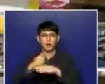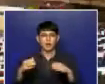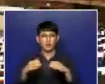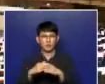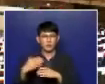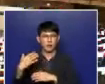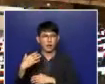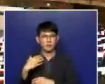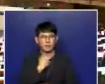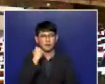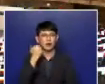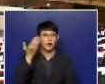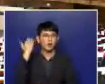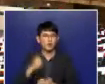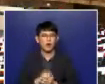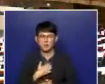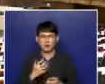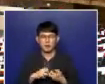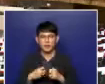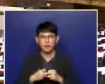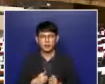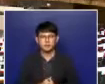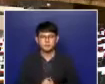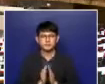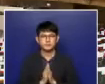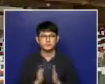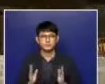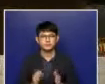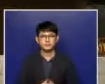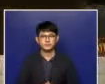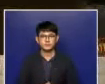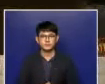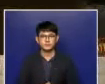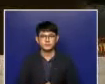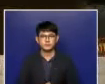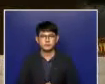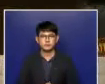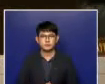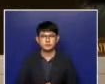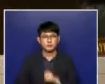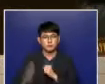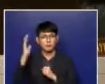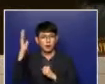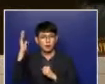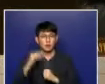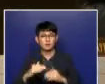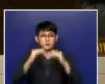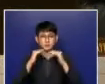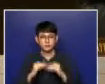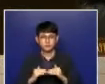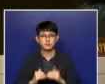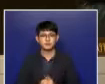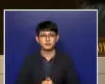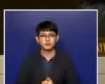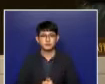ล้านที่ท่านอนุพงษ์พูดเมื่อสักครู่นี้อันนี้เขาคิดแบบนี้คิดบนพื้นฐานว่ากทมไม่ต้องจ่ายแม้แต่บาทเดียวคือเอกชนได้